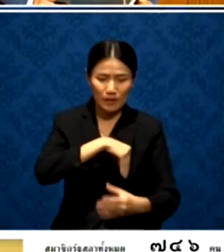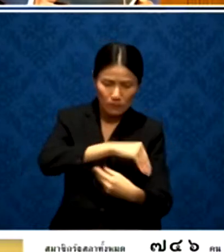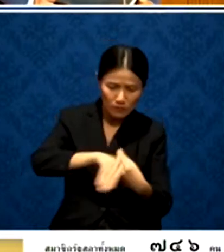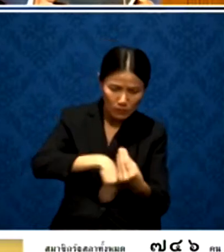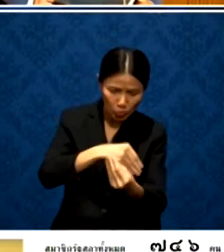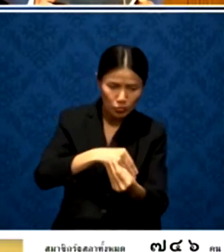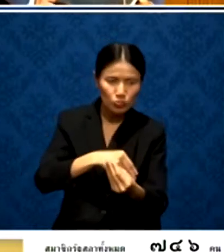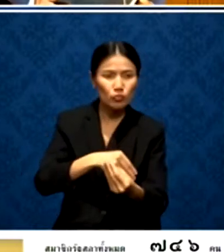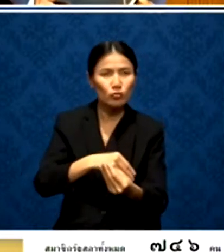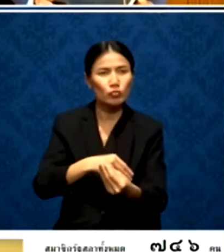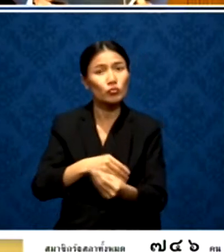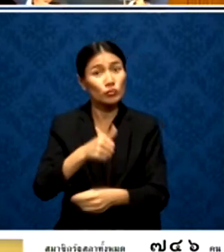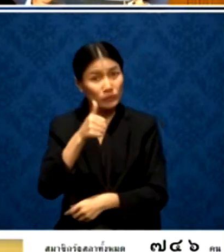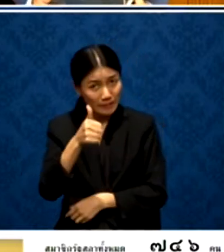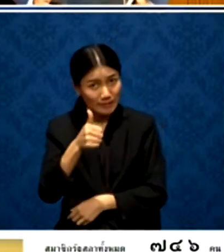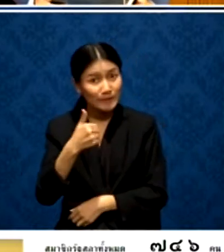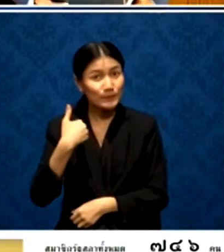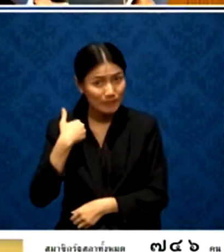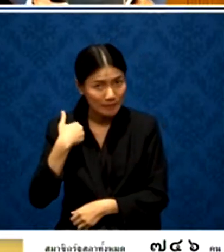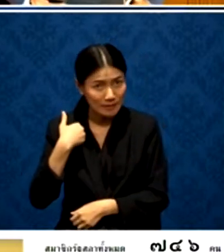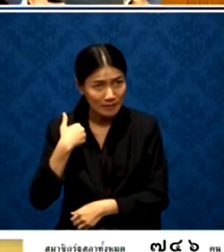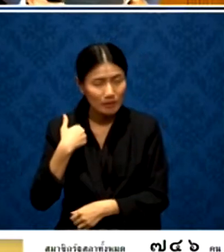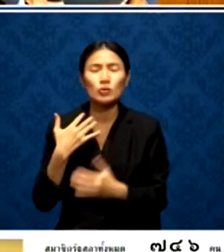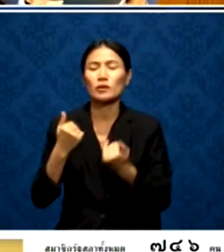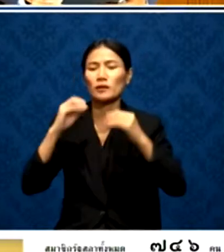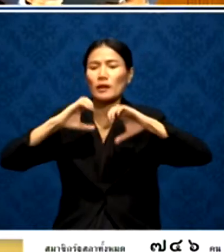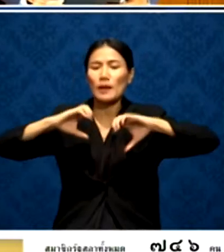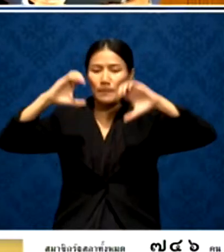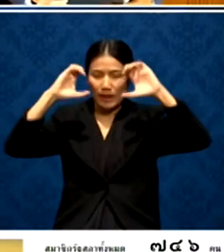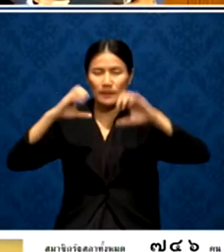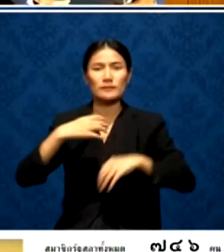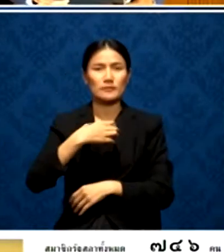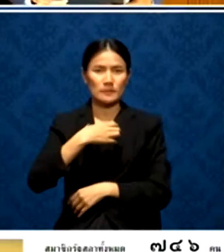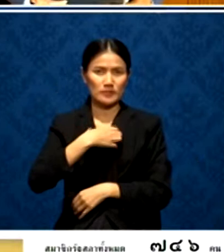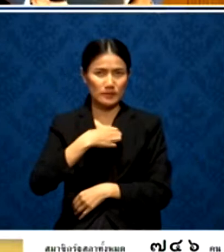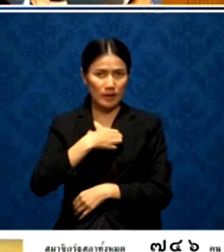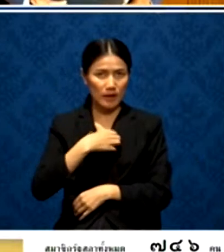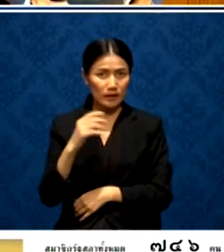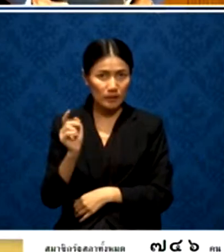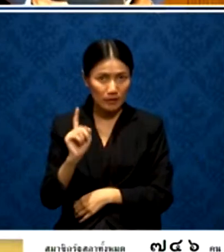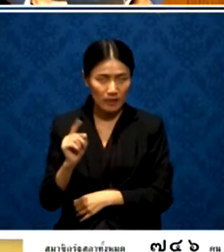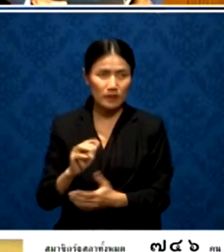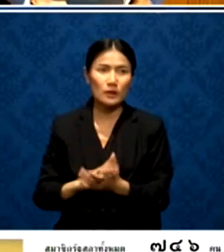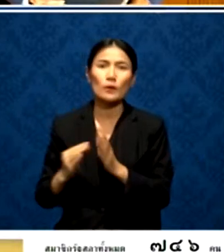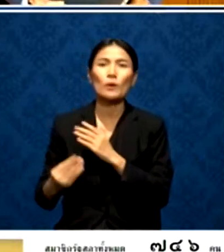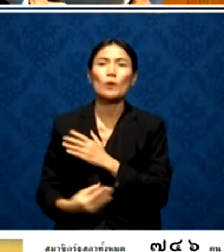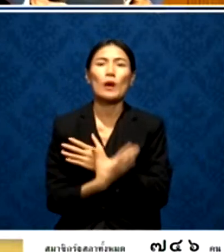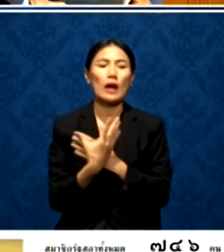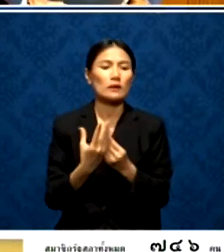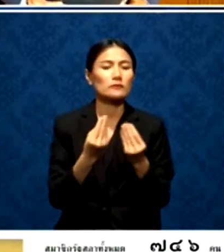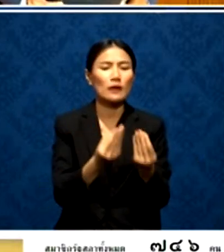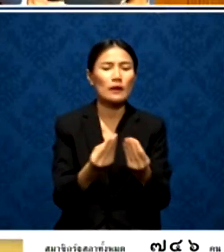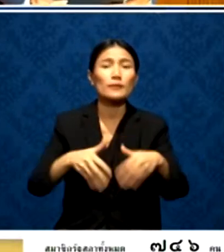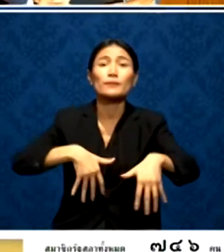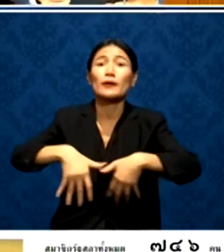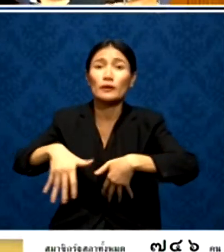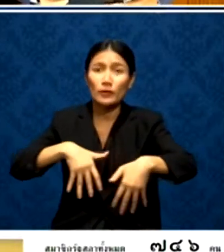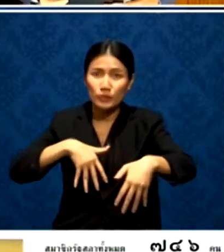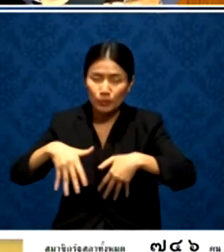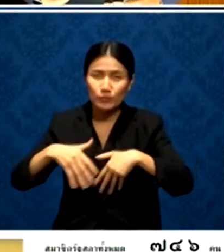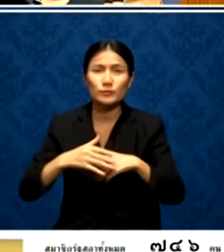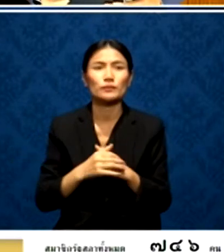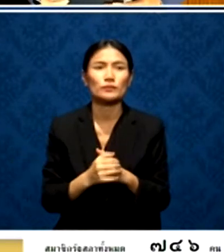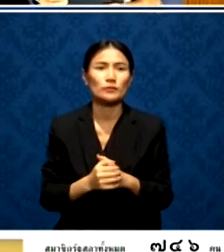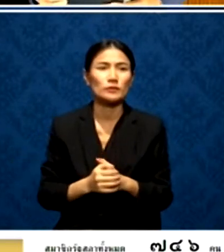วรัฐบาลมีความตั้งใจที่จะสร้างและขยายโอกาสให้กับประชาชนผ่านการด